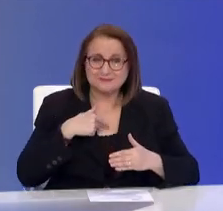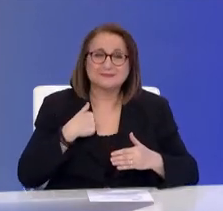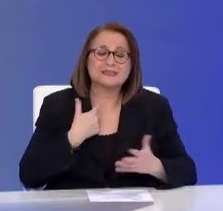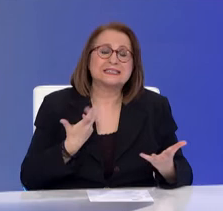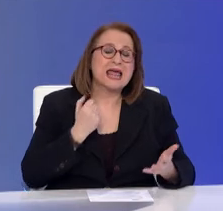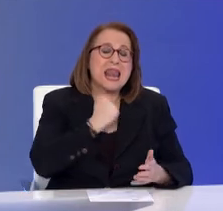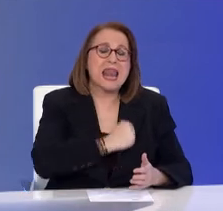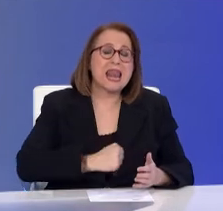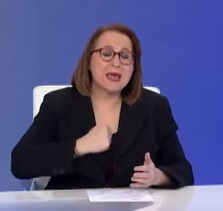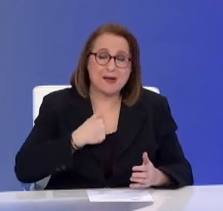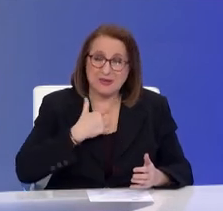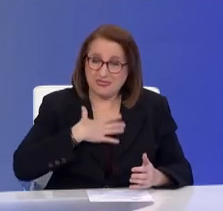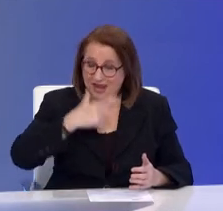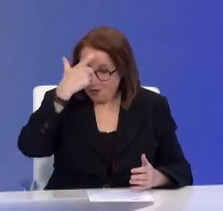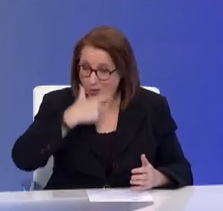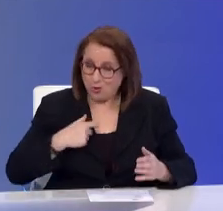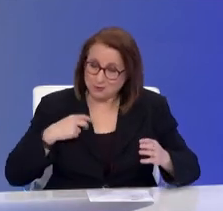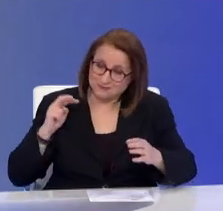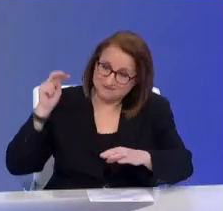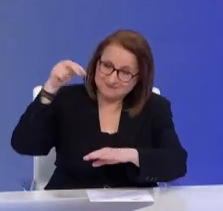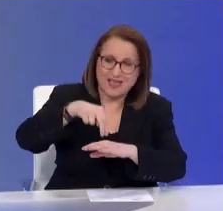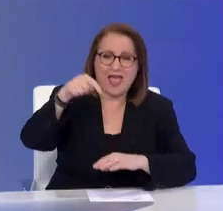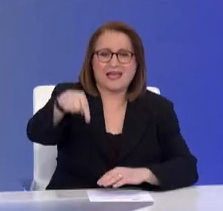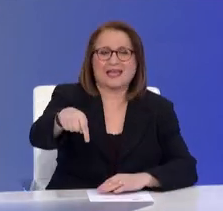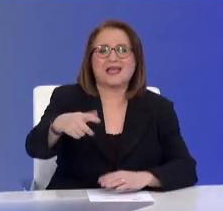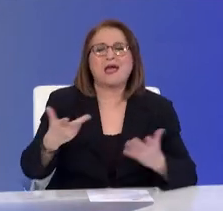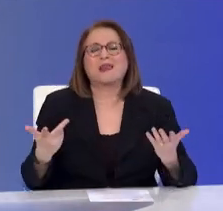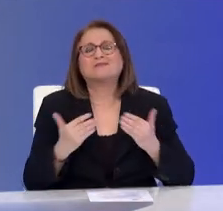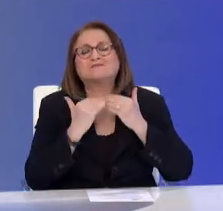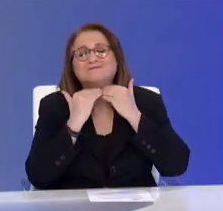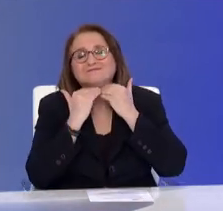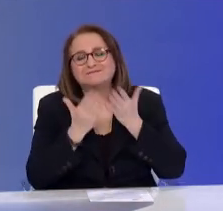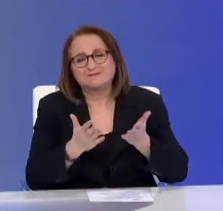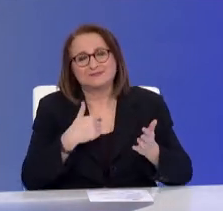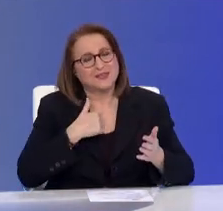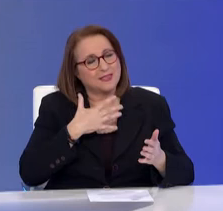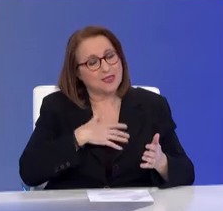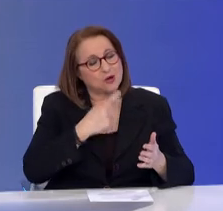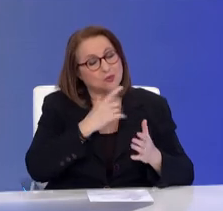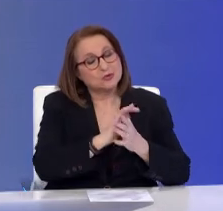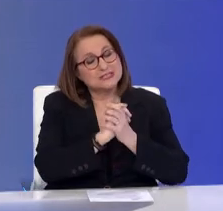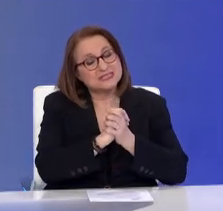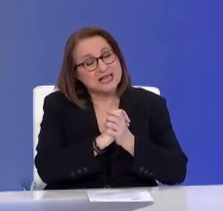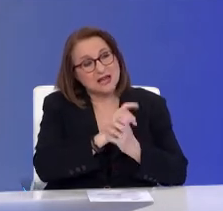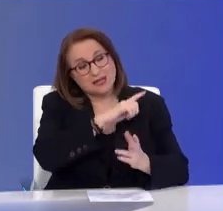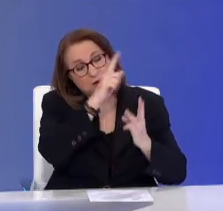να είμαι εκεί και θα ήθελα να συγχαρώ και τους υπόλοιπους βραβευθέντες.